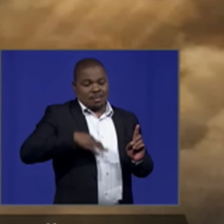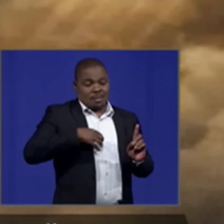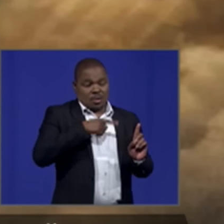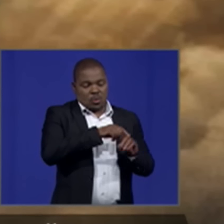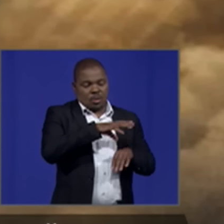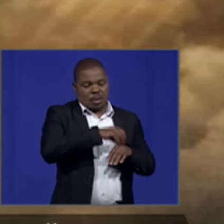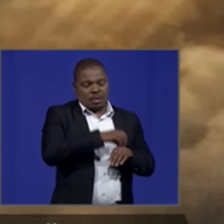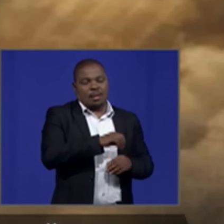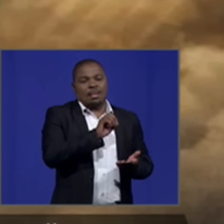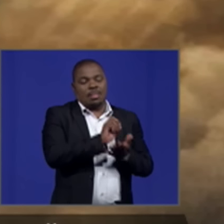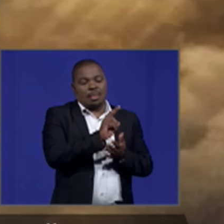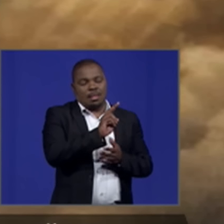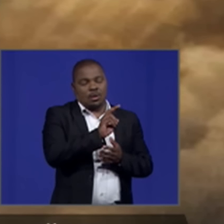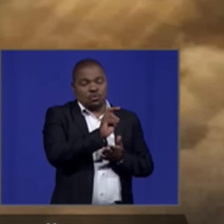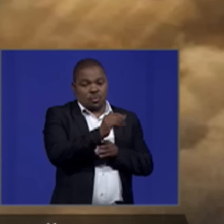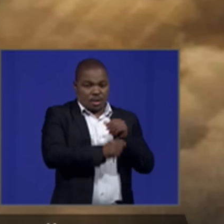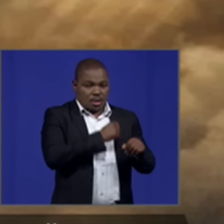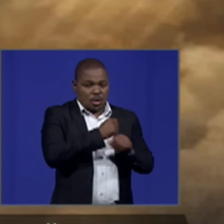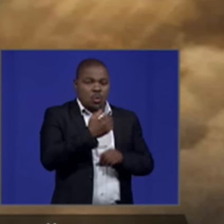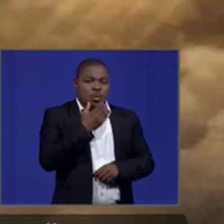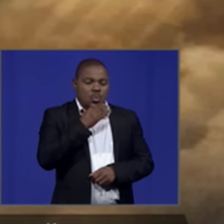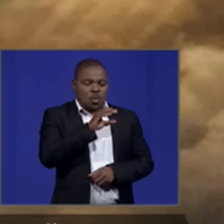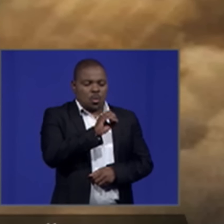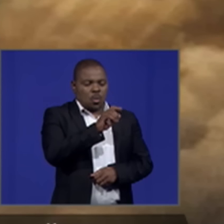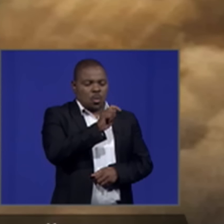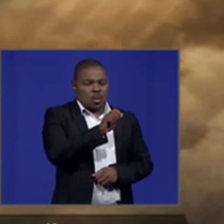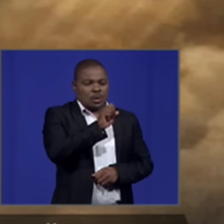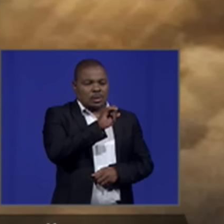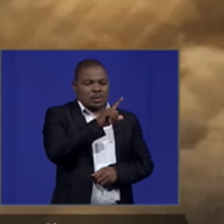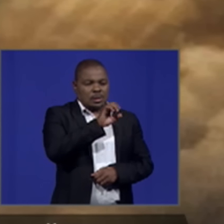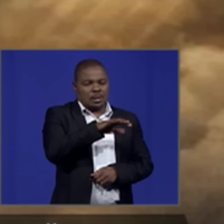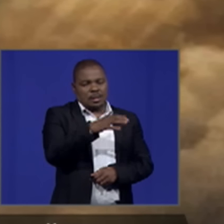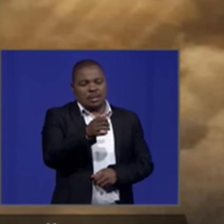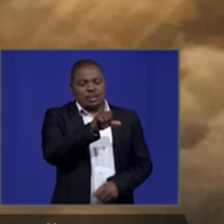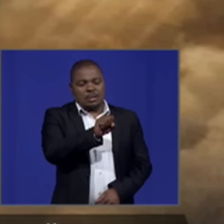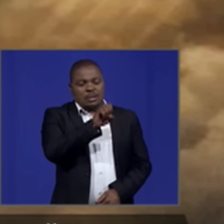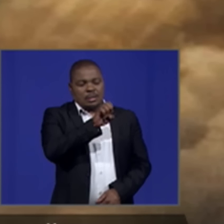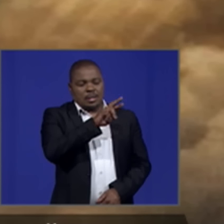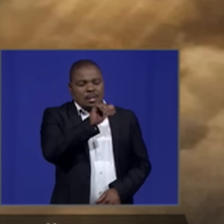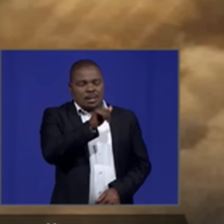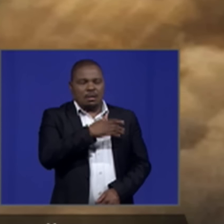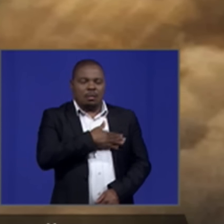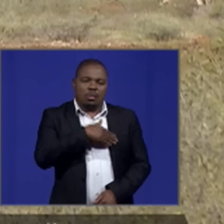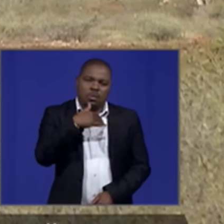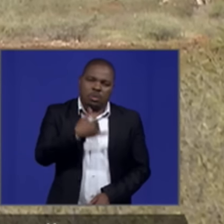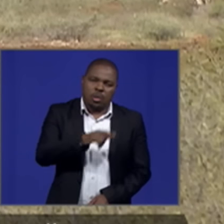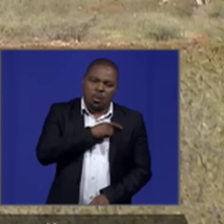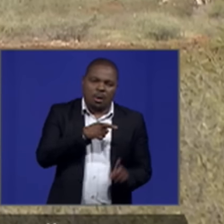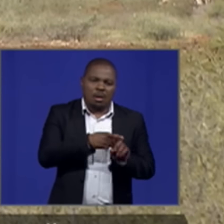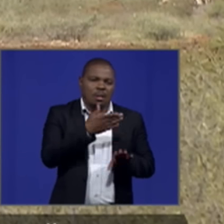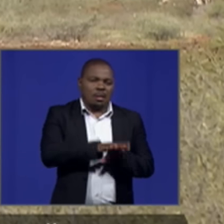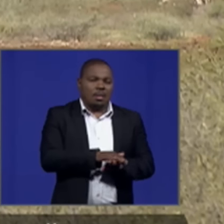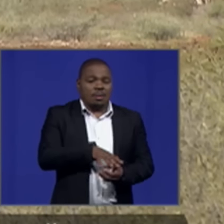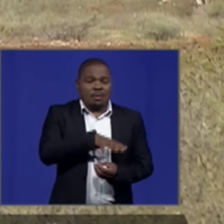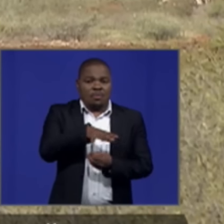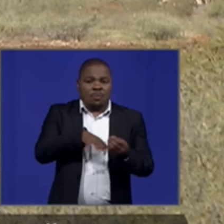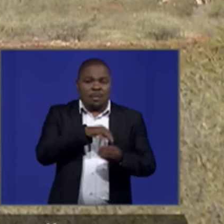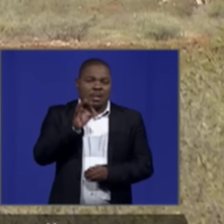o itsile sere ba re ba santse ba utlwile botlhoko thata ka leso la ngwana wa bona. Lelapa la rekhuti eno eo e